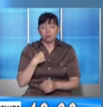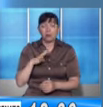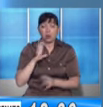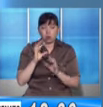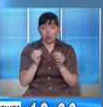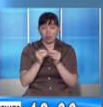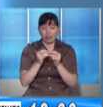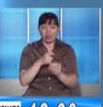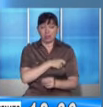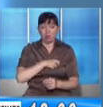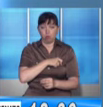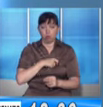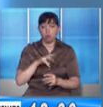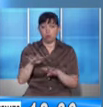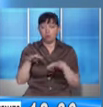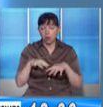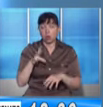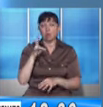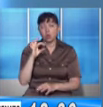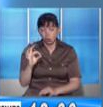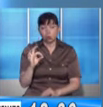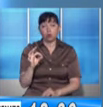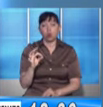fost doar 10 deputați în Parlament, dar am avut una de cea mai